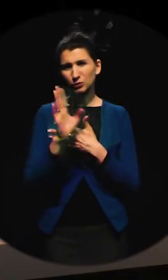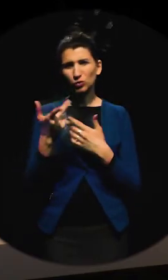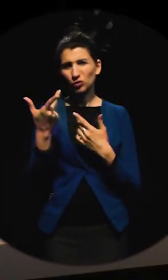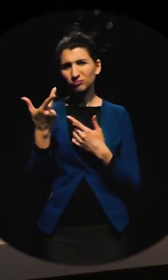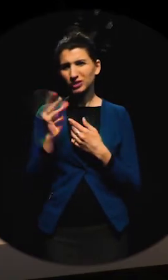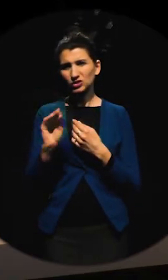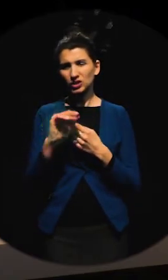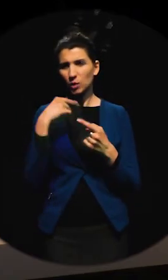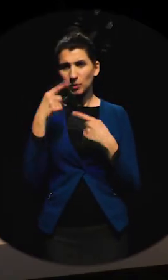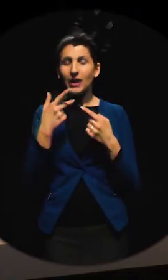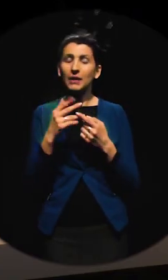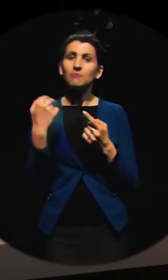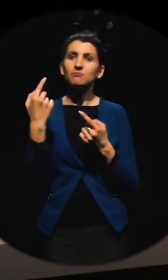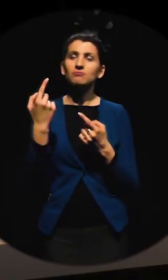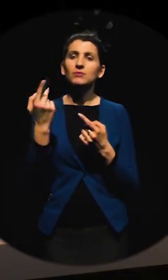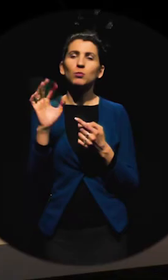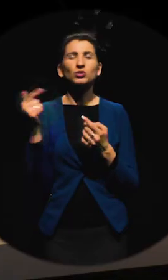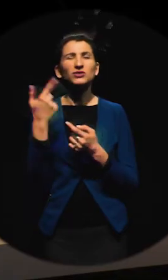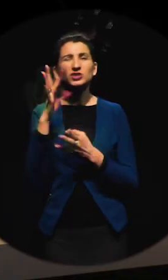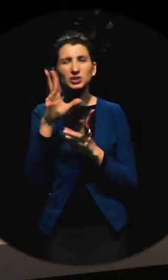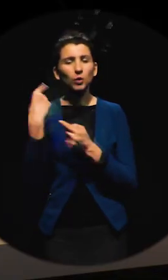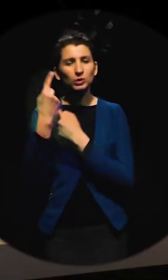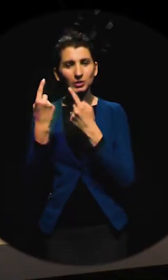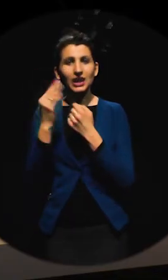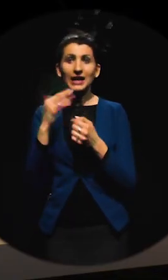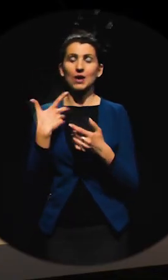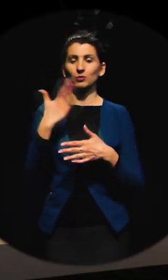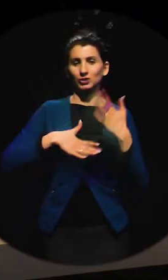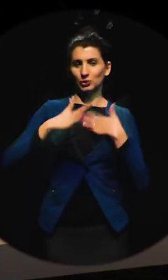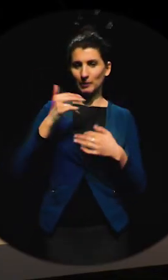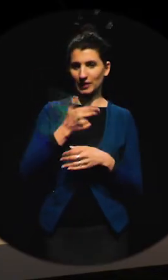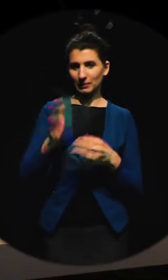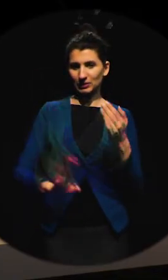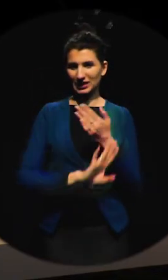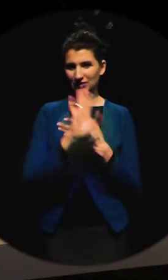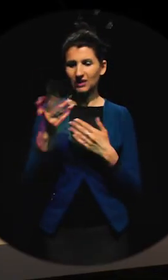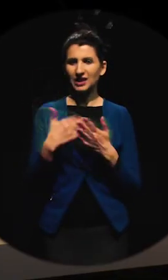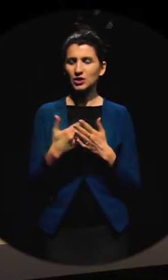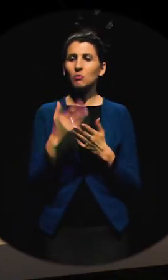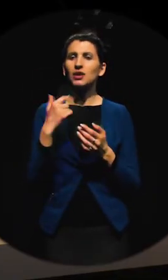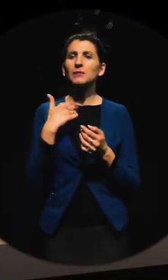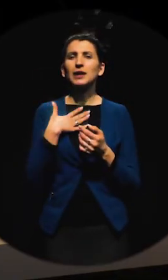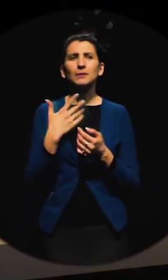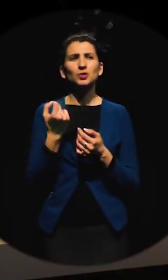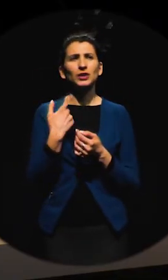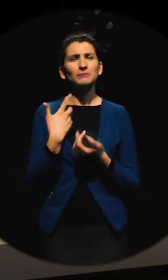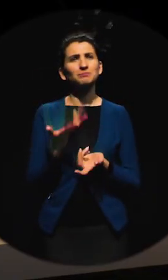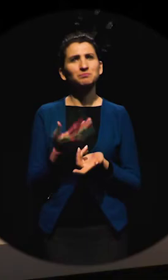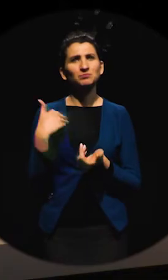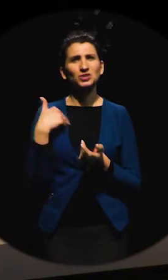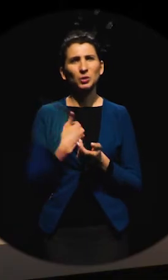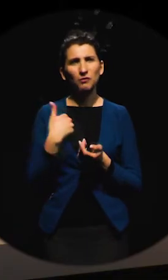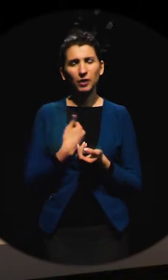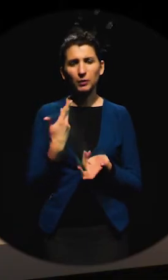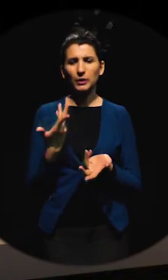po prostu strasznie się ucieszyłam w ogóle z tematu tego przedstawienia, bo miałam sobie taki głęboki żal, no